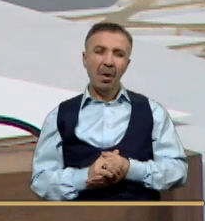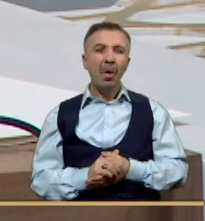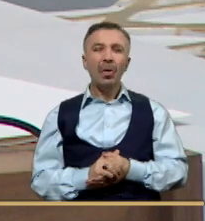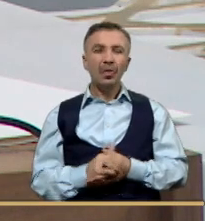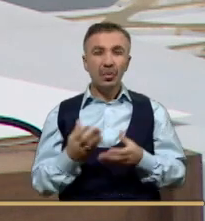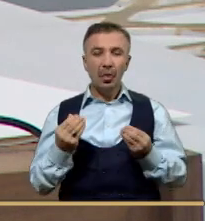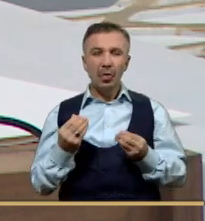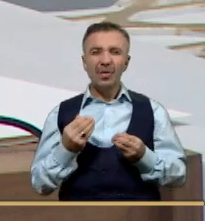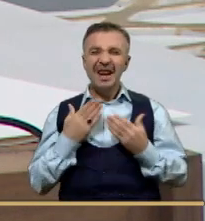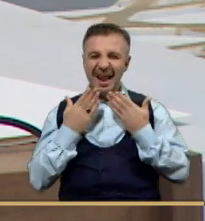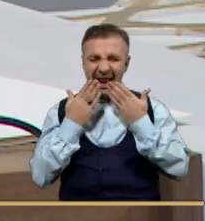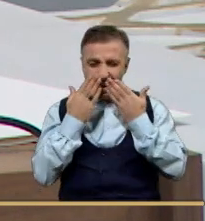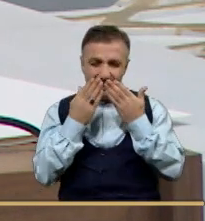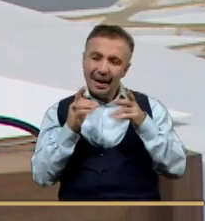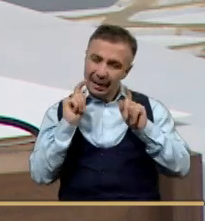aşıladılar ki,